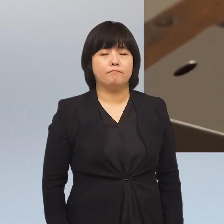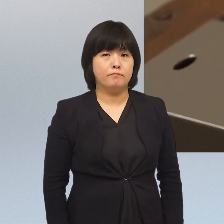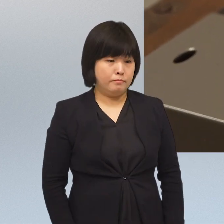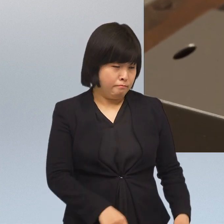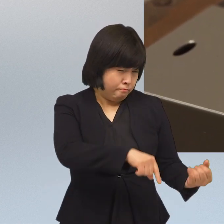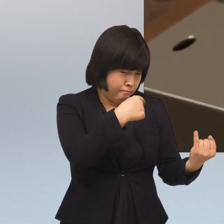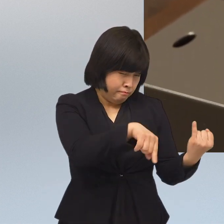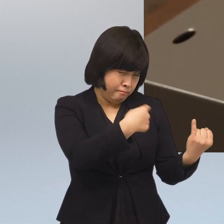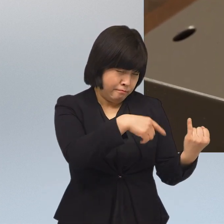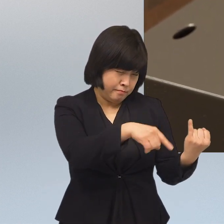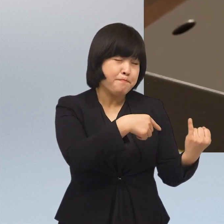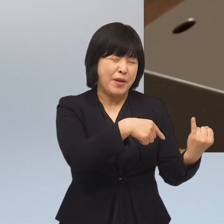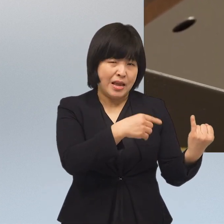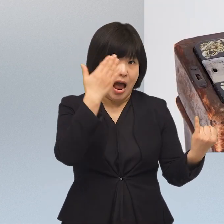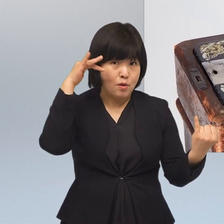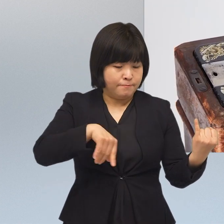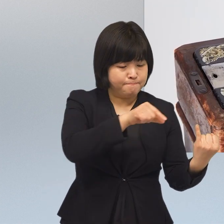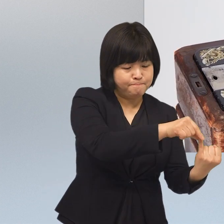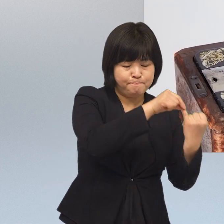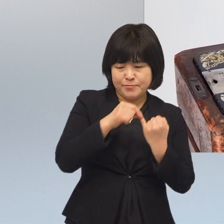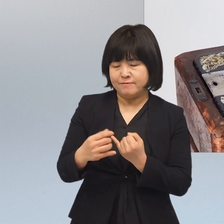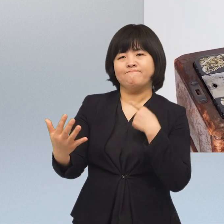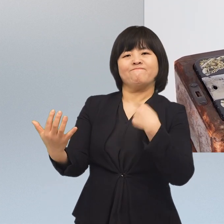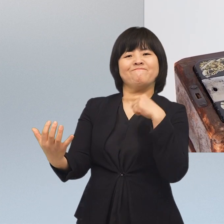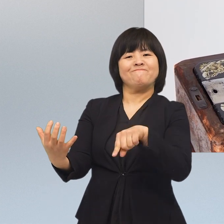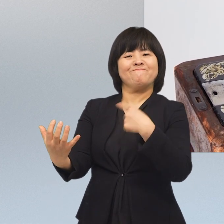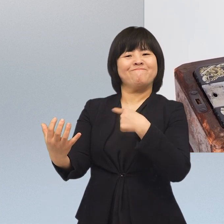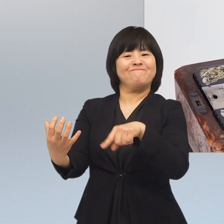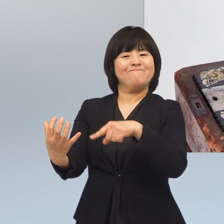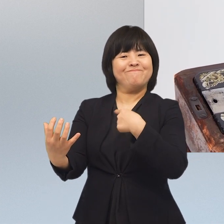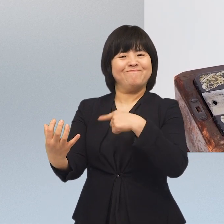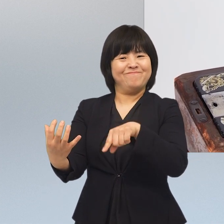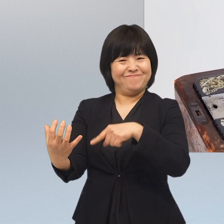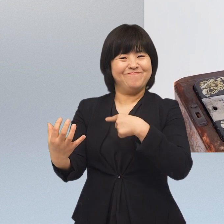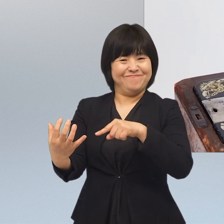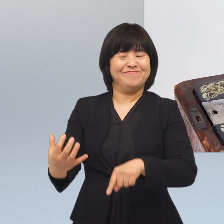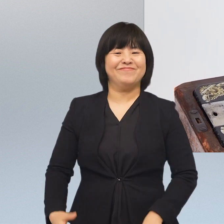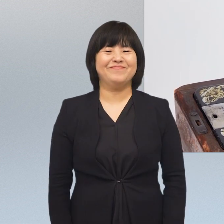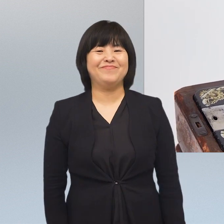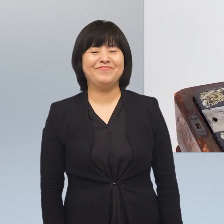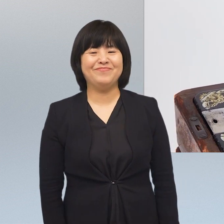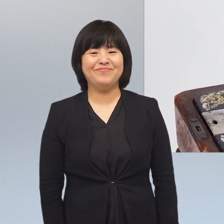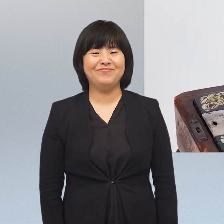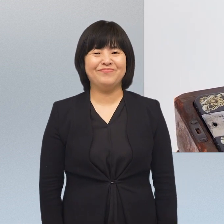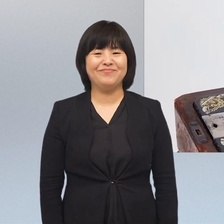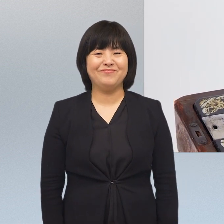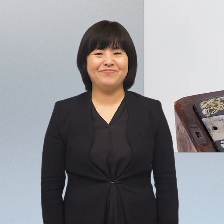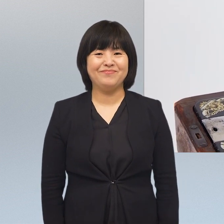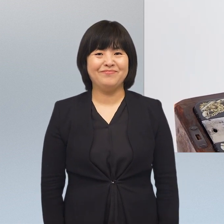세우고 그곳에서 교육한 여성들을 한국에 파견하여 교육시켰기 때문이다.